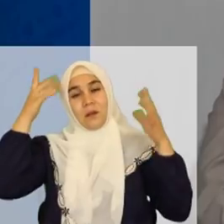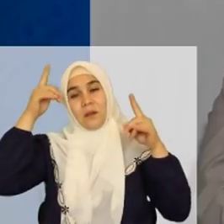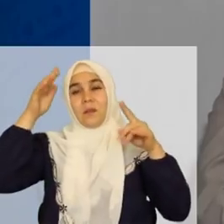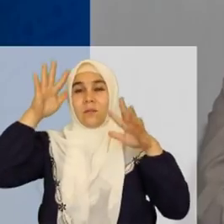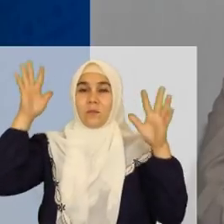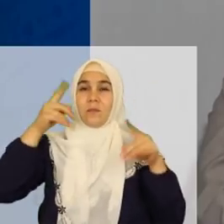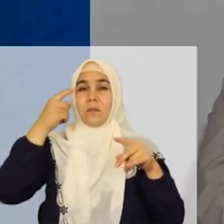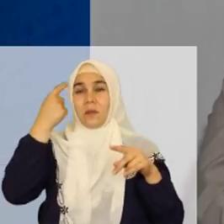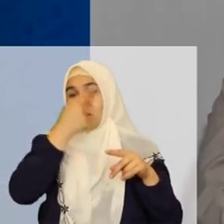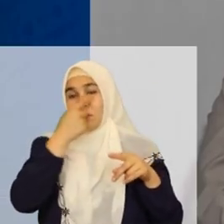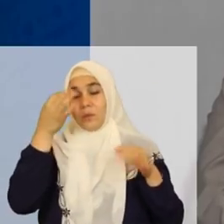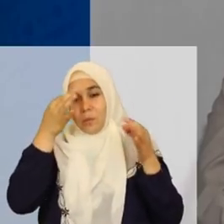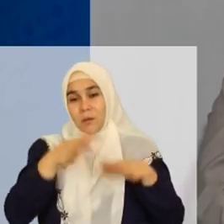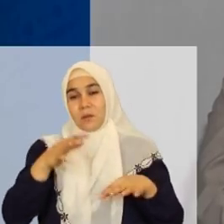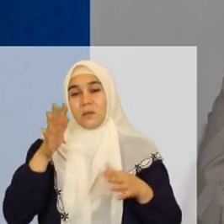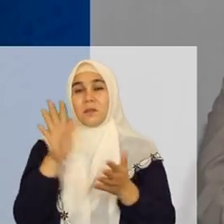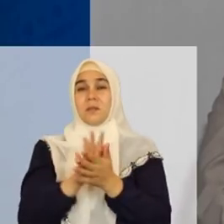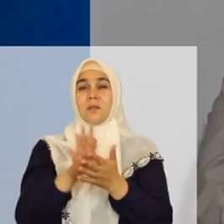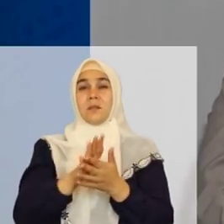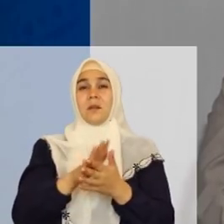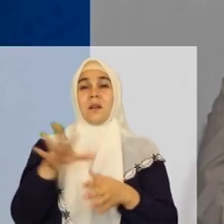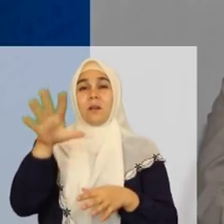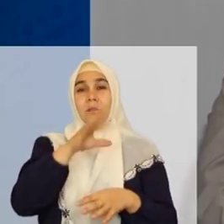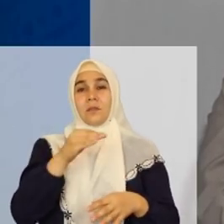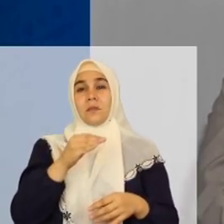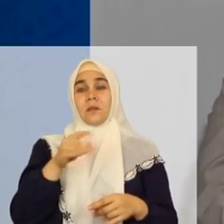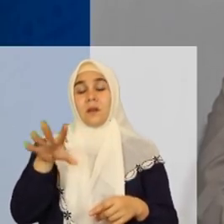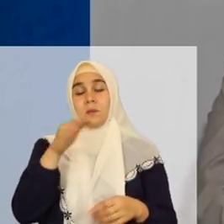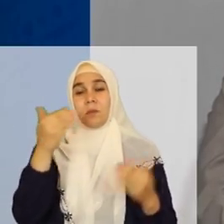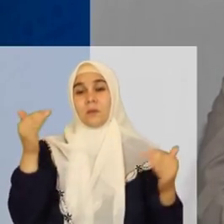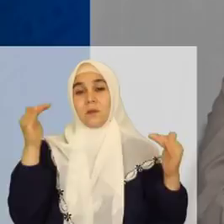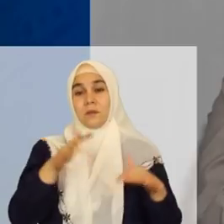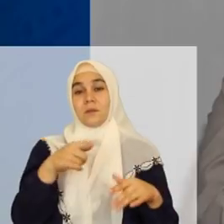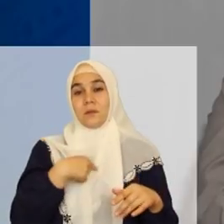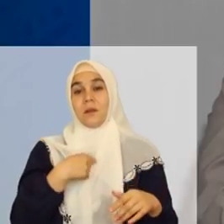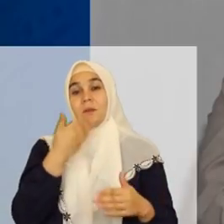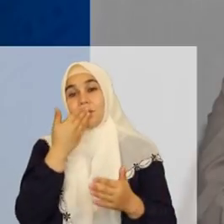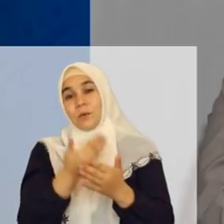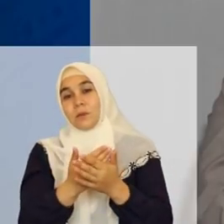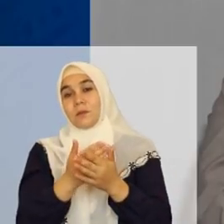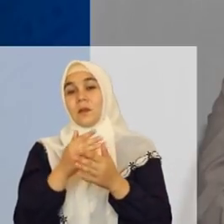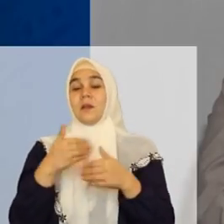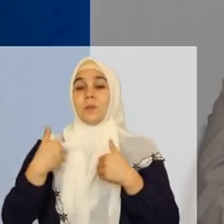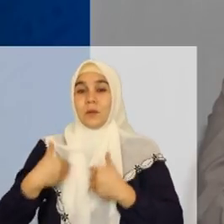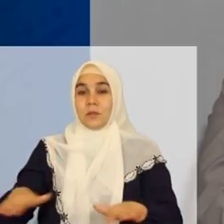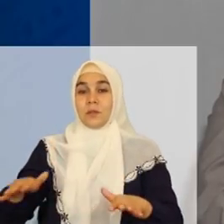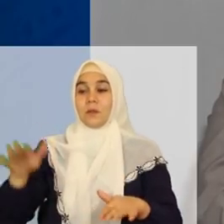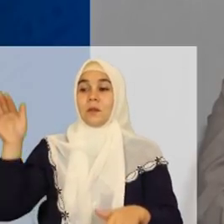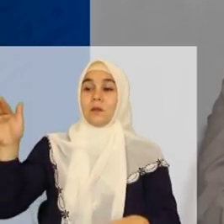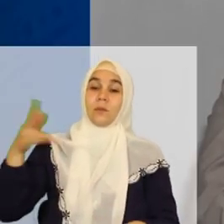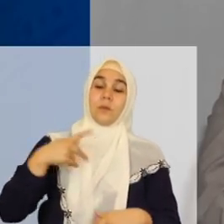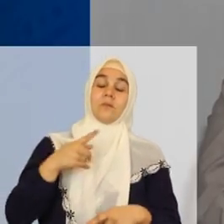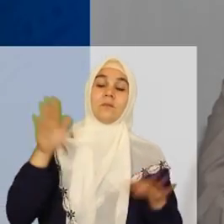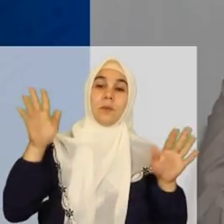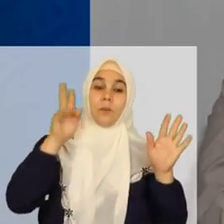to'zigan, o'zlari xor, chang bosgan, g'ubor bosgan mandan so'rashyapti deb farishtalarga ko'rsatib